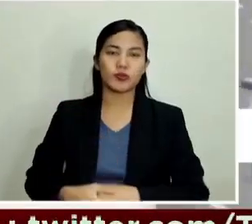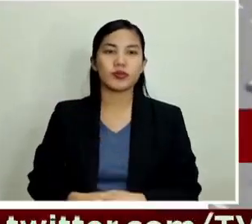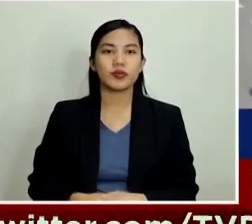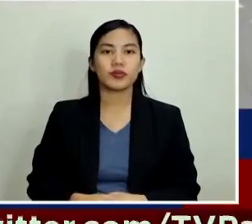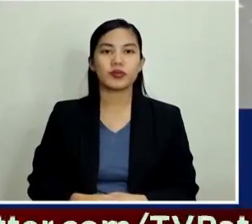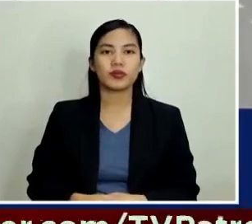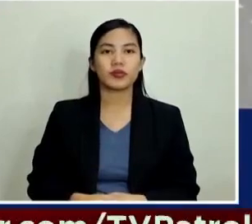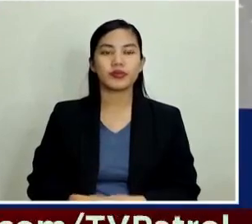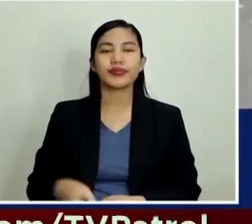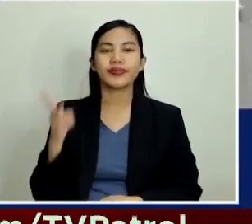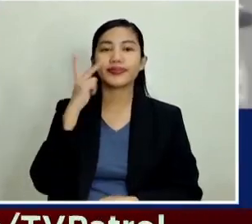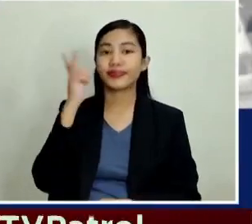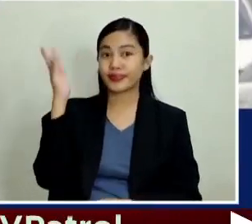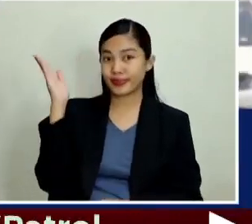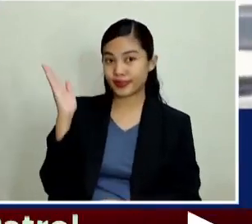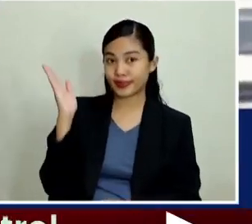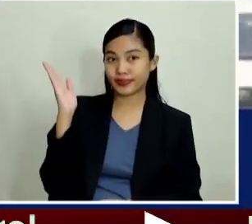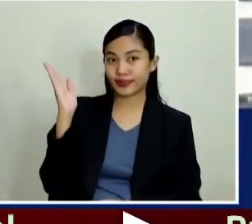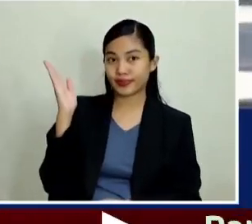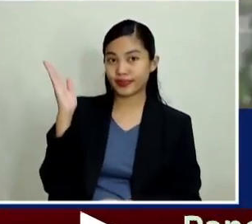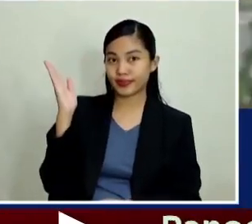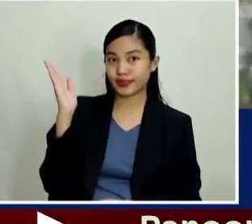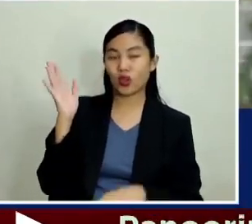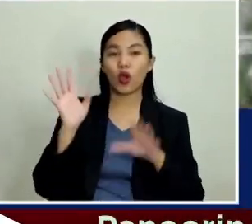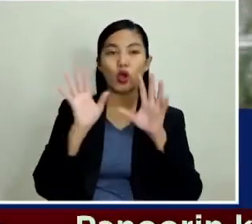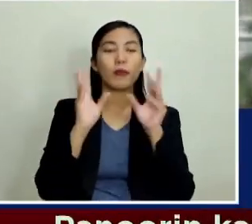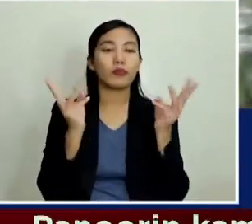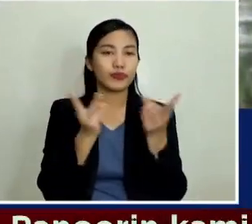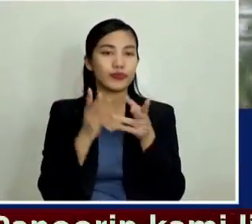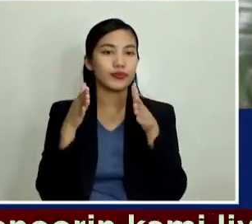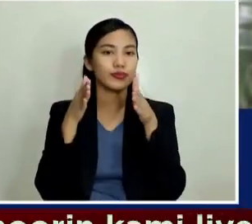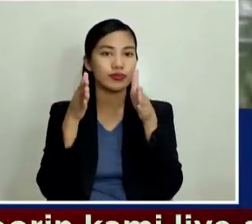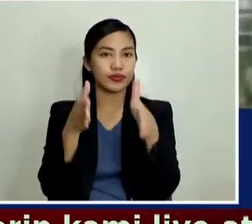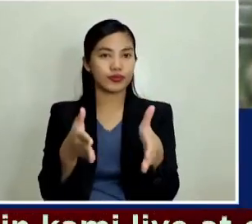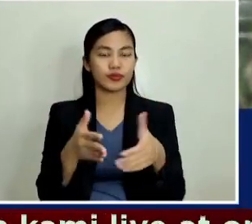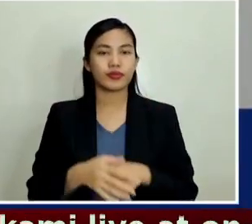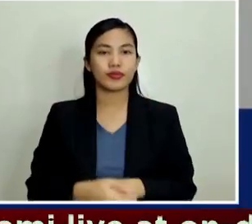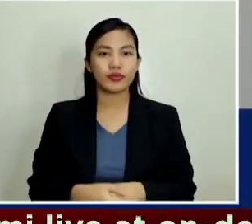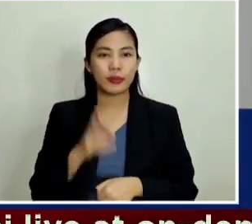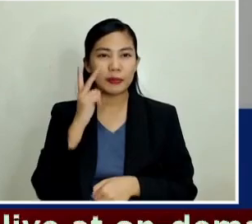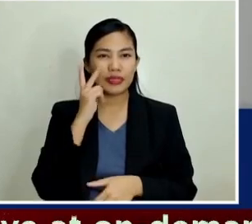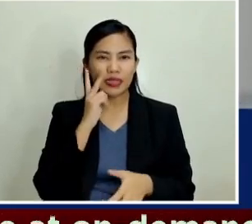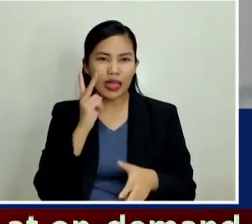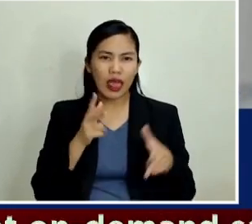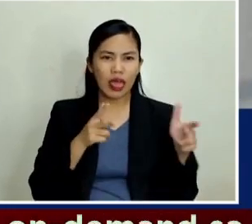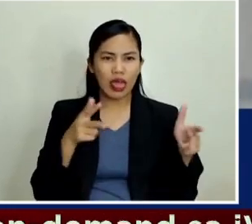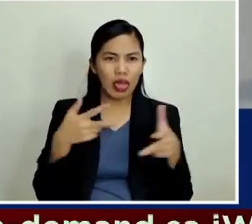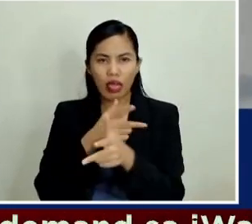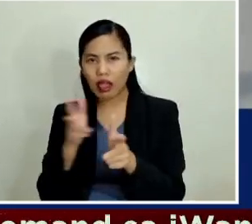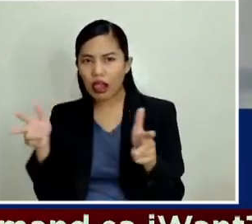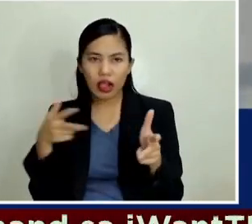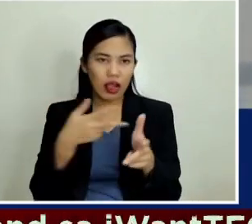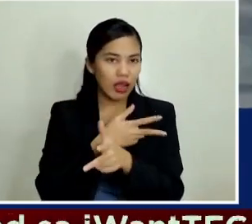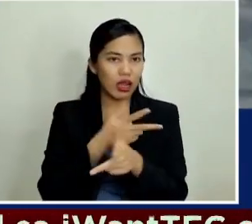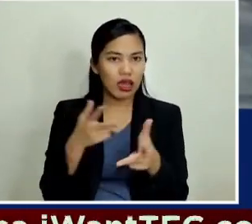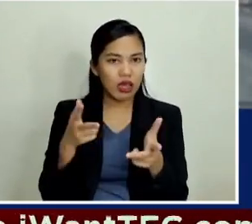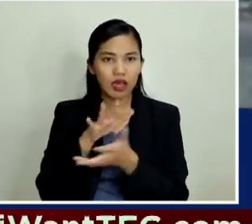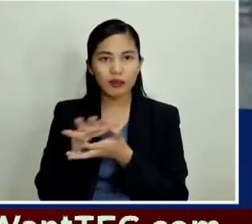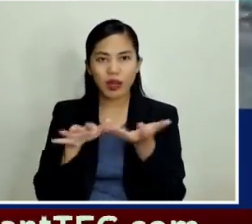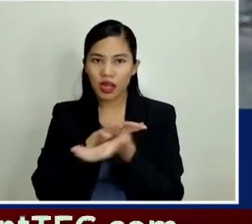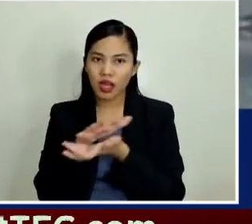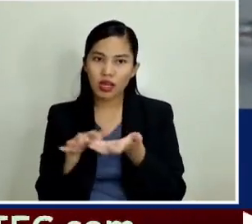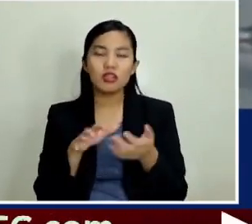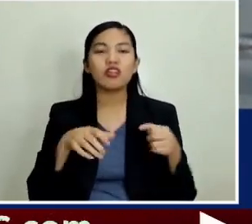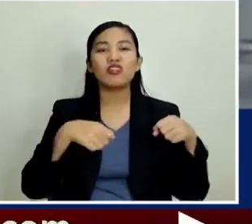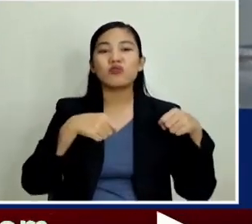Ganito ang karaniwang tanawin sa Commonwealth Avenue. Salasalabat ang mga sasakyan, halo-halo ang mga motorsiklo,